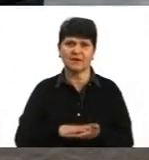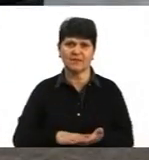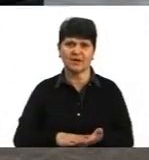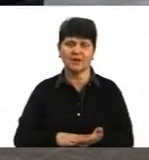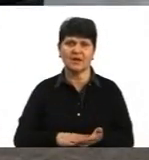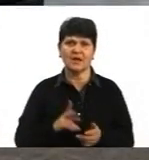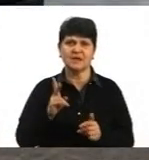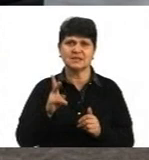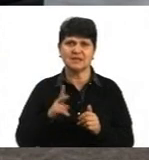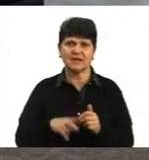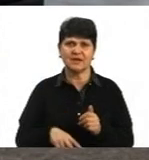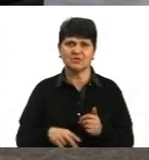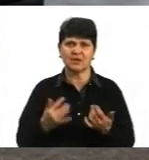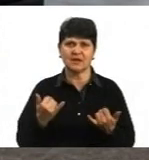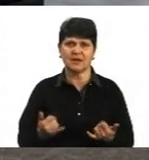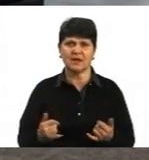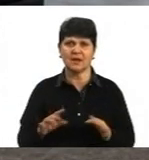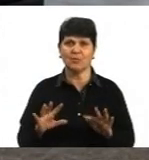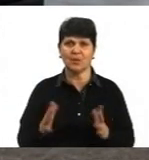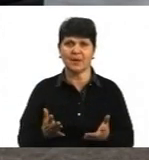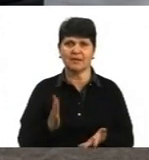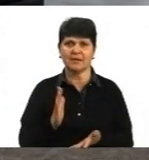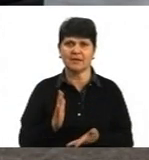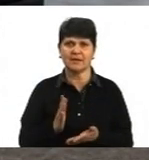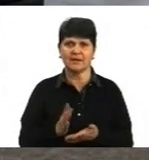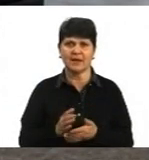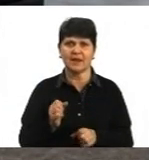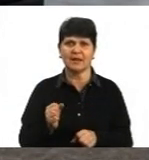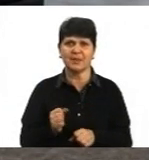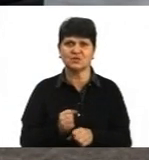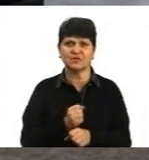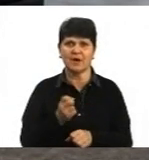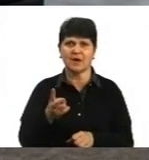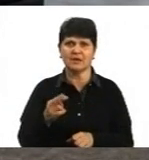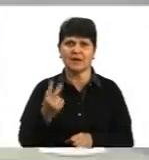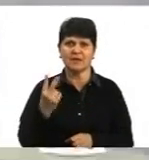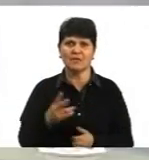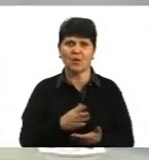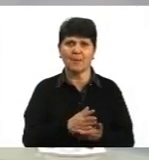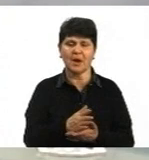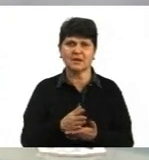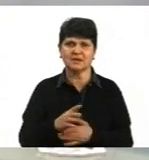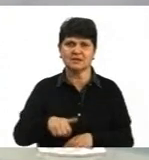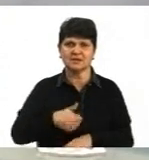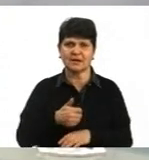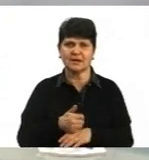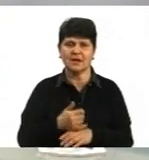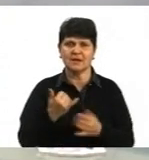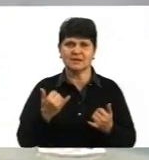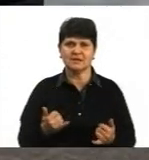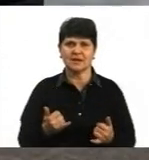завершення. На даний момент є напрацювання по 2 магістралях. Зараз проходить завершення вже,